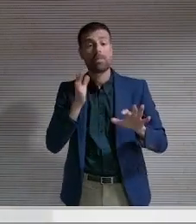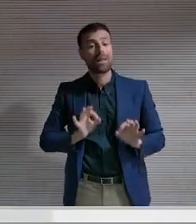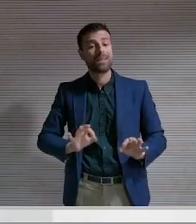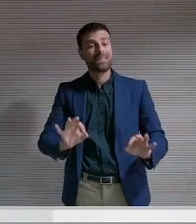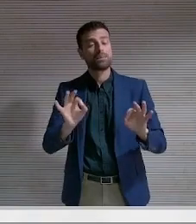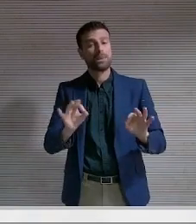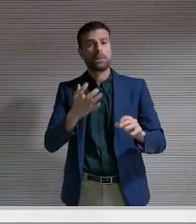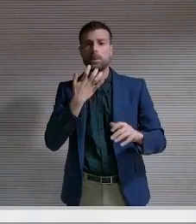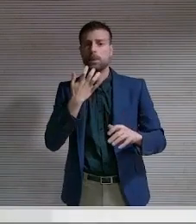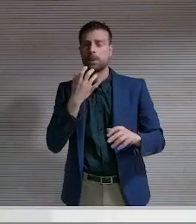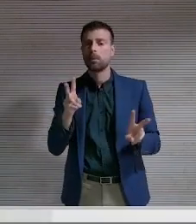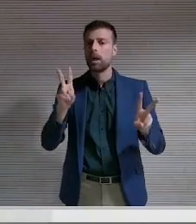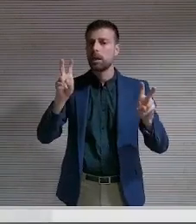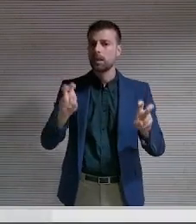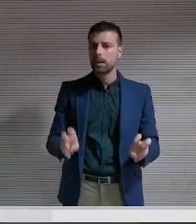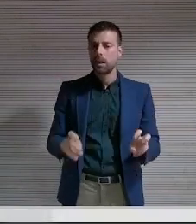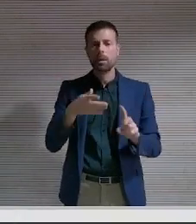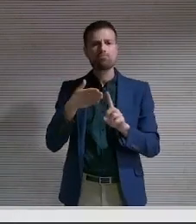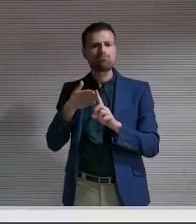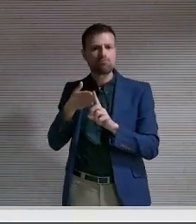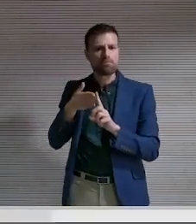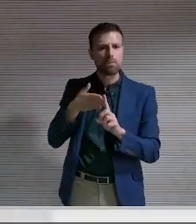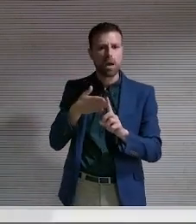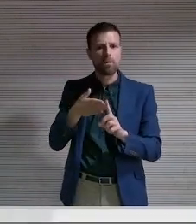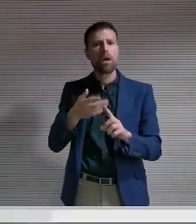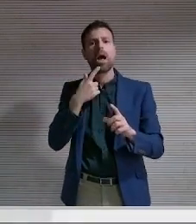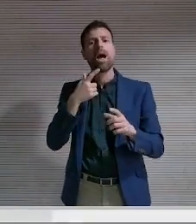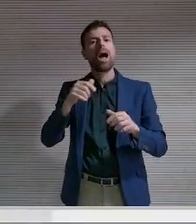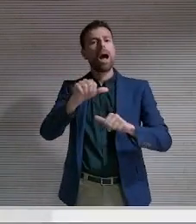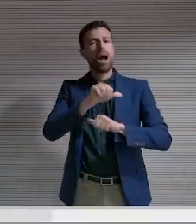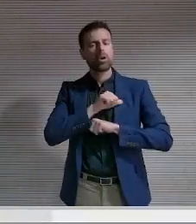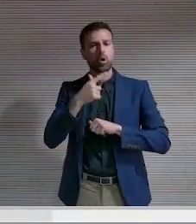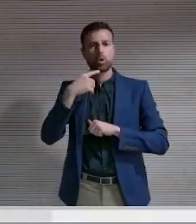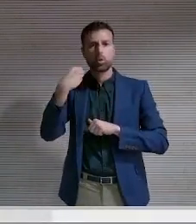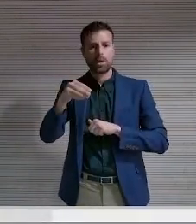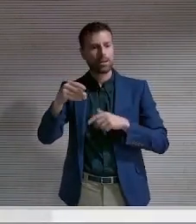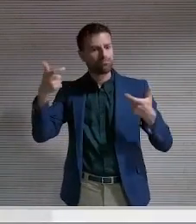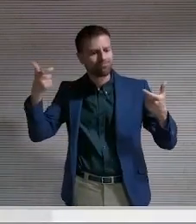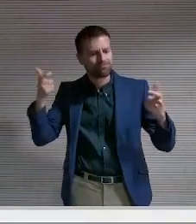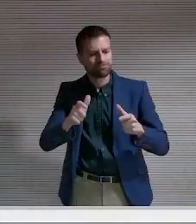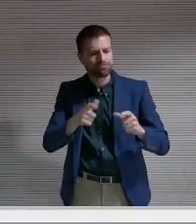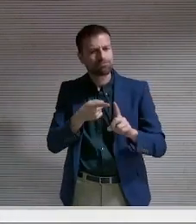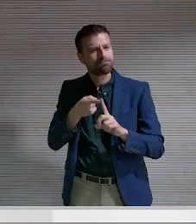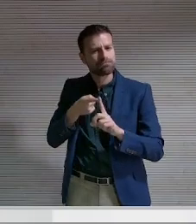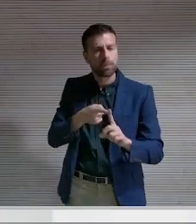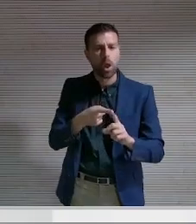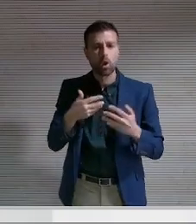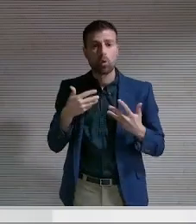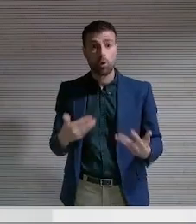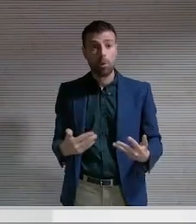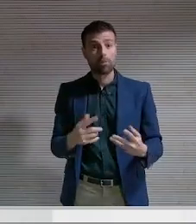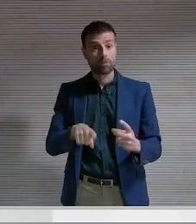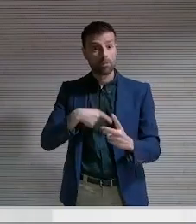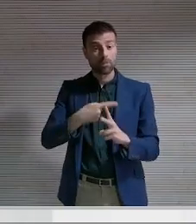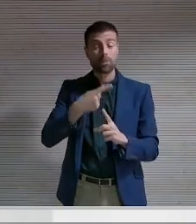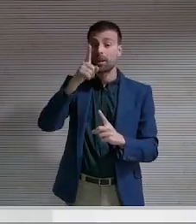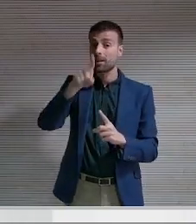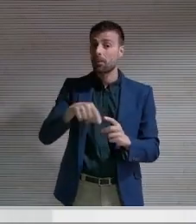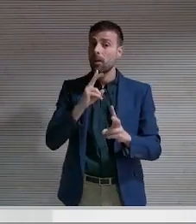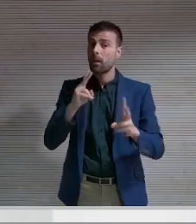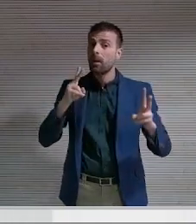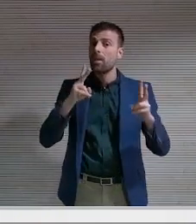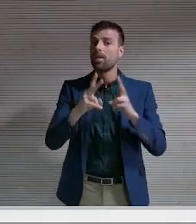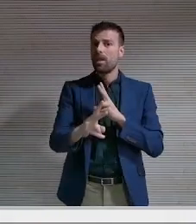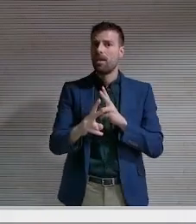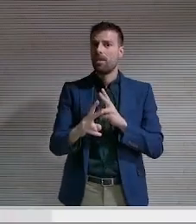que fa a l'atac a la reducció de l'atur juvenil. Com reduïm l'atur juvenil? I en aquest sentit hem de dir que